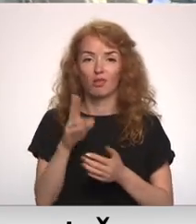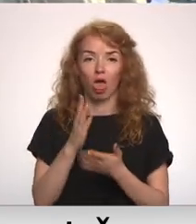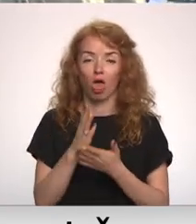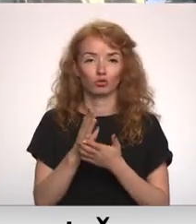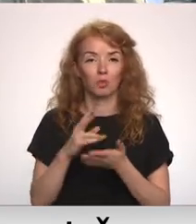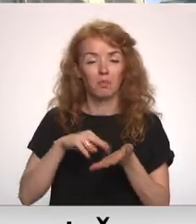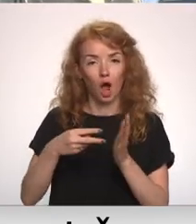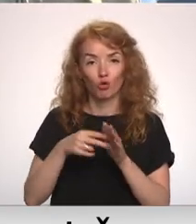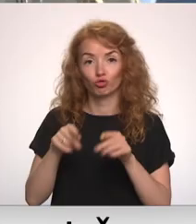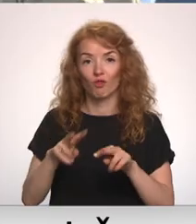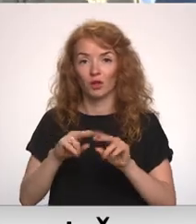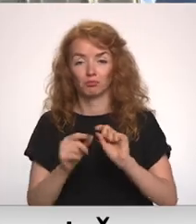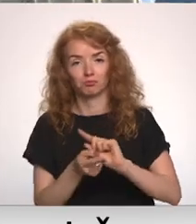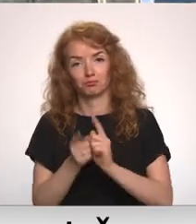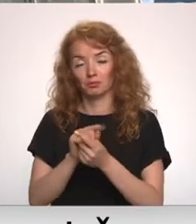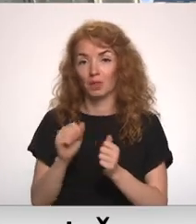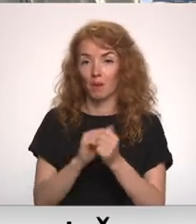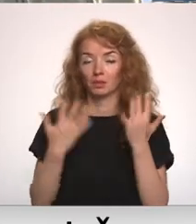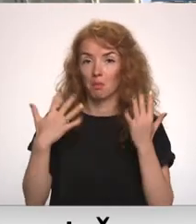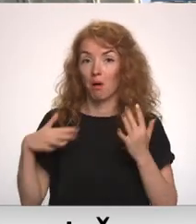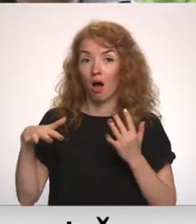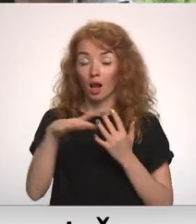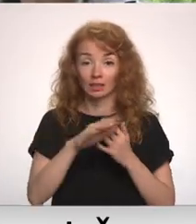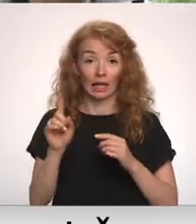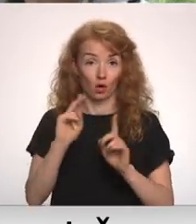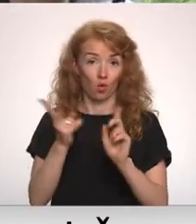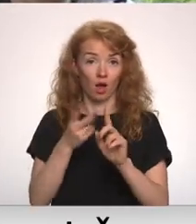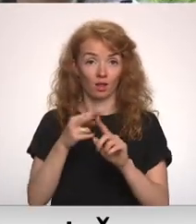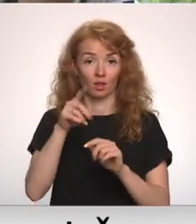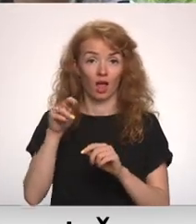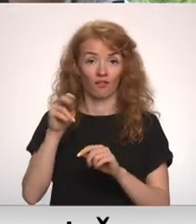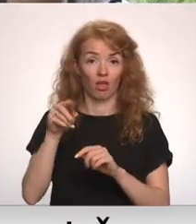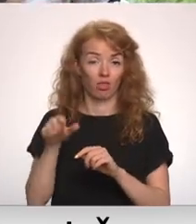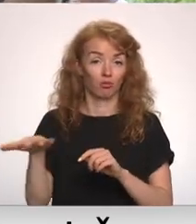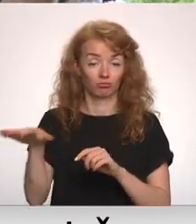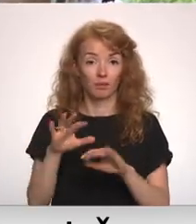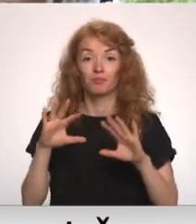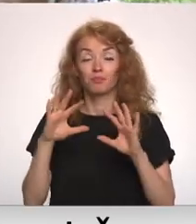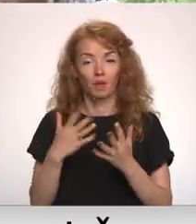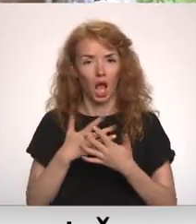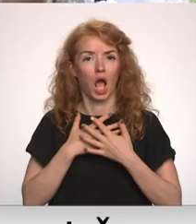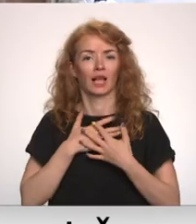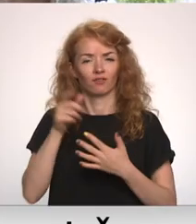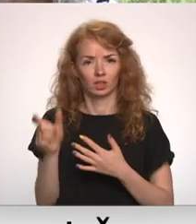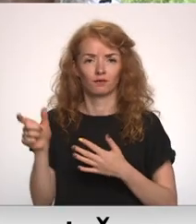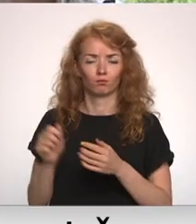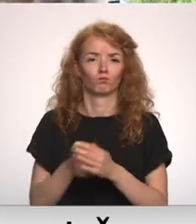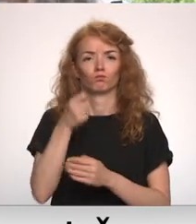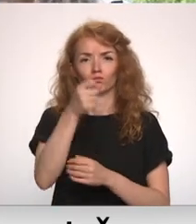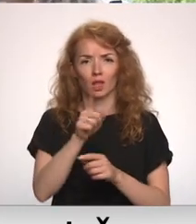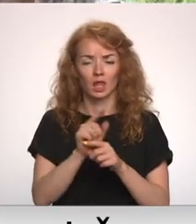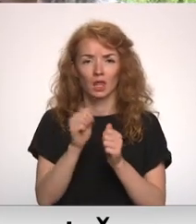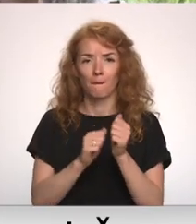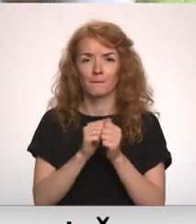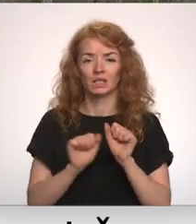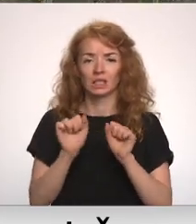vietu izveidot par dabas parku, jo novadā jau esot Tērvetes dabas parks. Tikmēr aktīvisti iesniegumu uzrakstījuši arī dabas aizsardzības